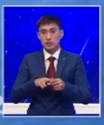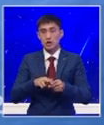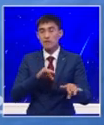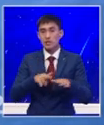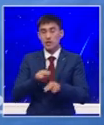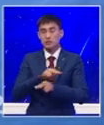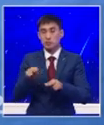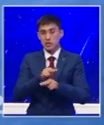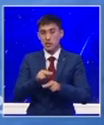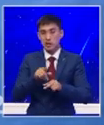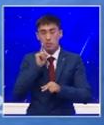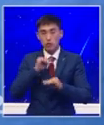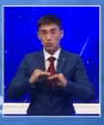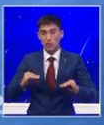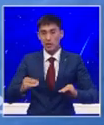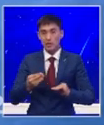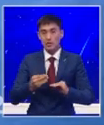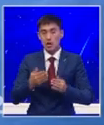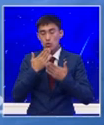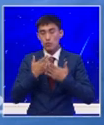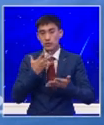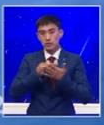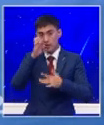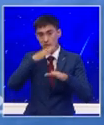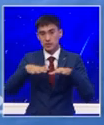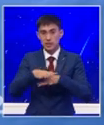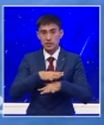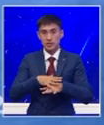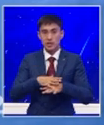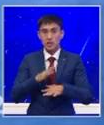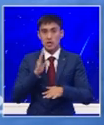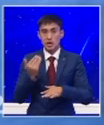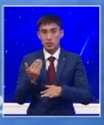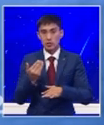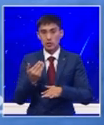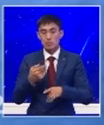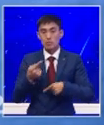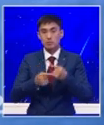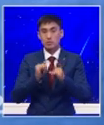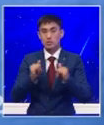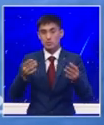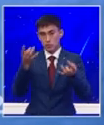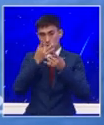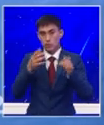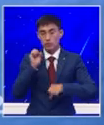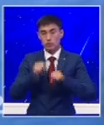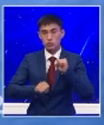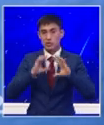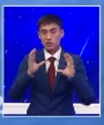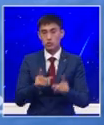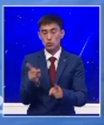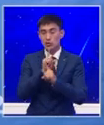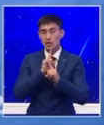в деле воспитания молодого поколения на основе любви к своей стране несомненно только посредством развития культуры возможно сохранение